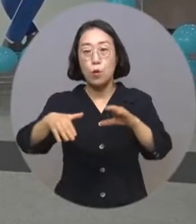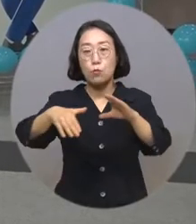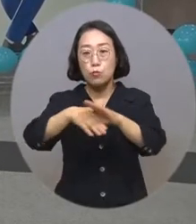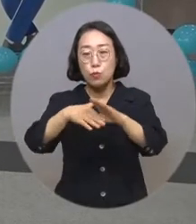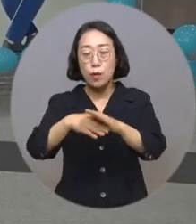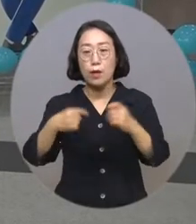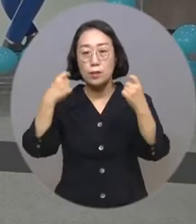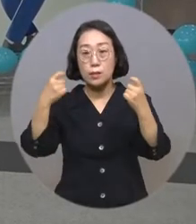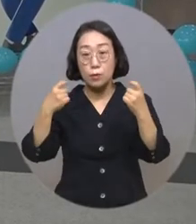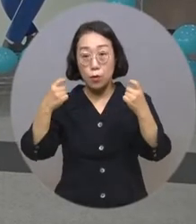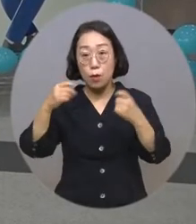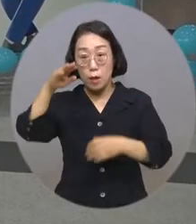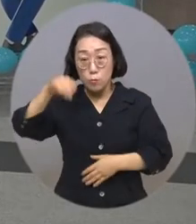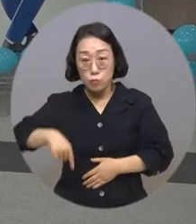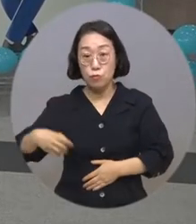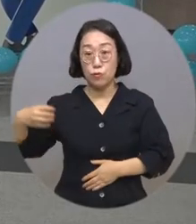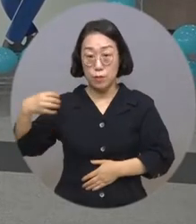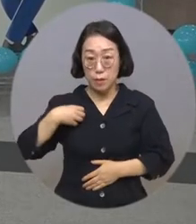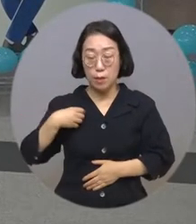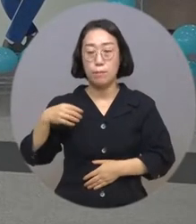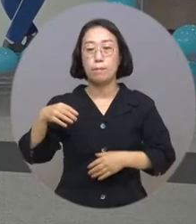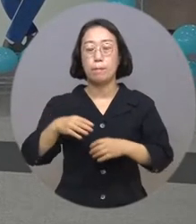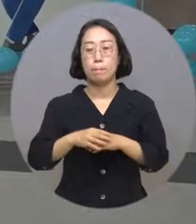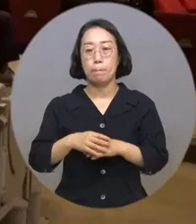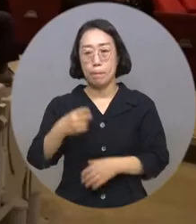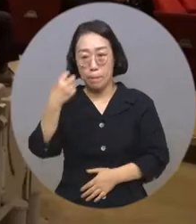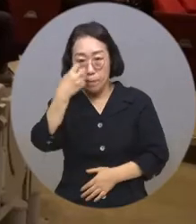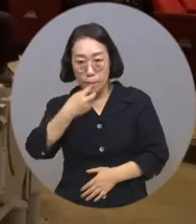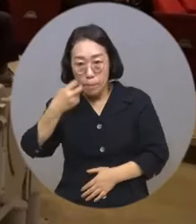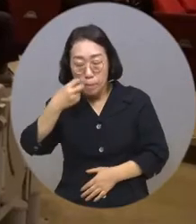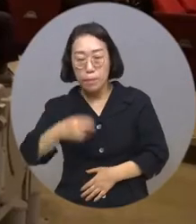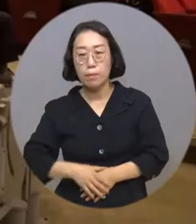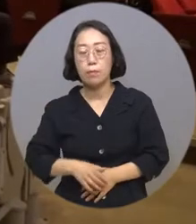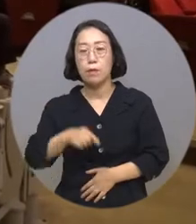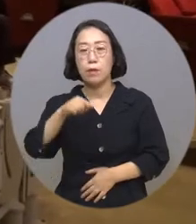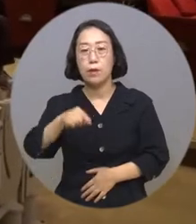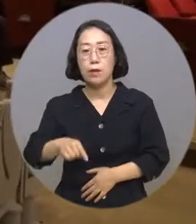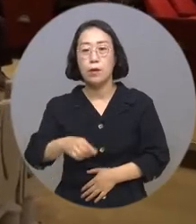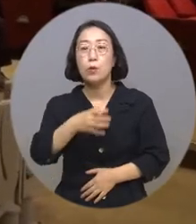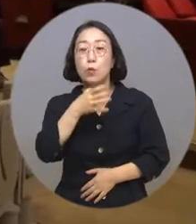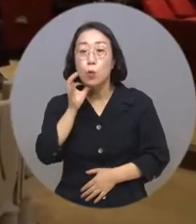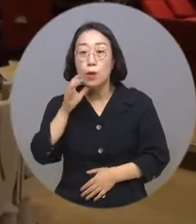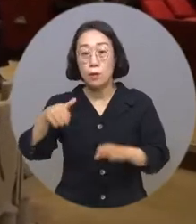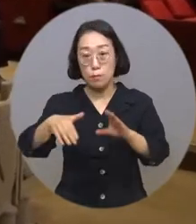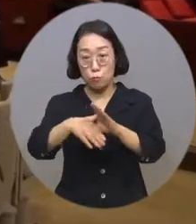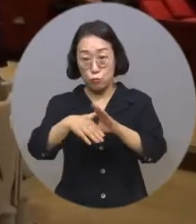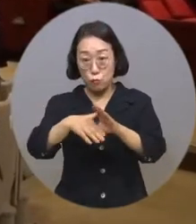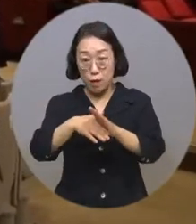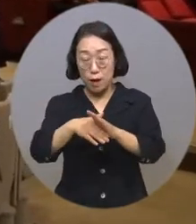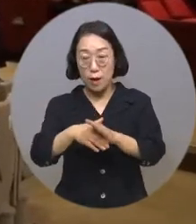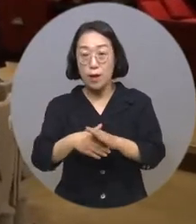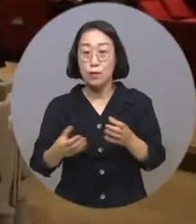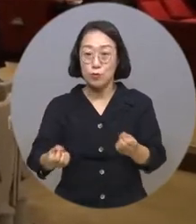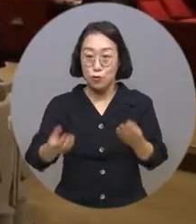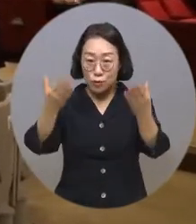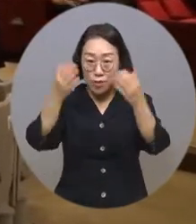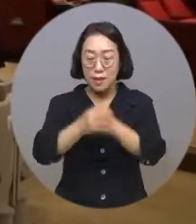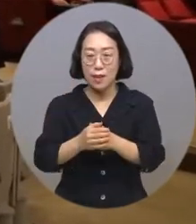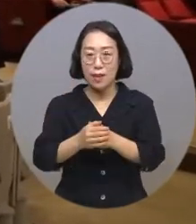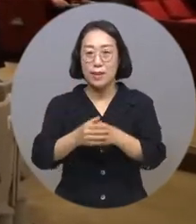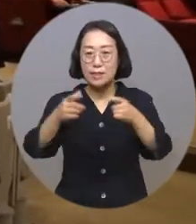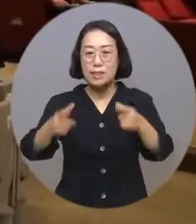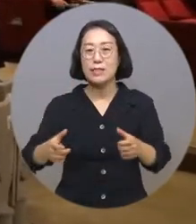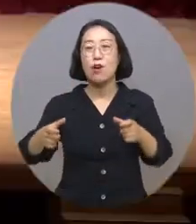주최하고 충청남도문화원연합회가 주관하는 2022 실버문화 페스티벌 샤이니스타를 찾아라 충남 지역